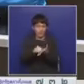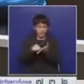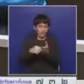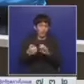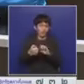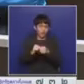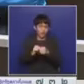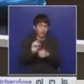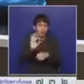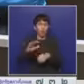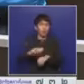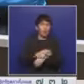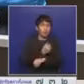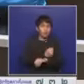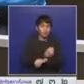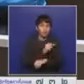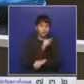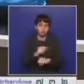เมือง